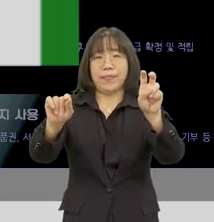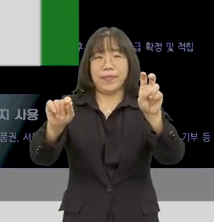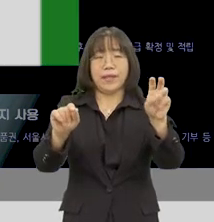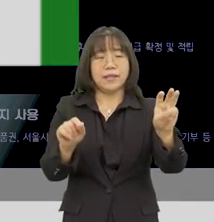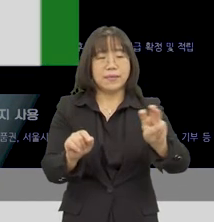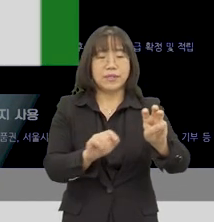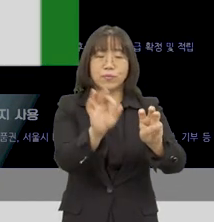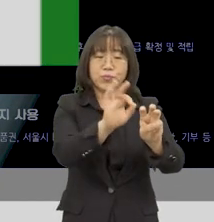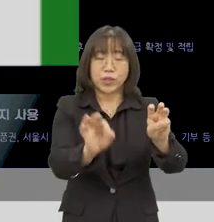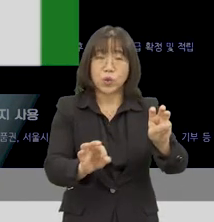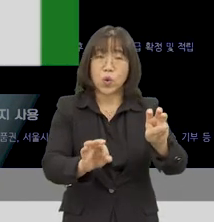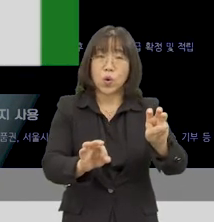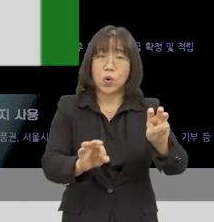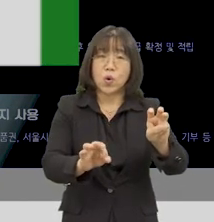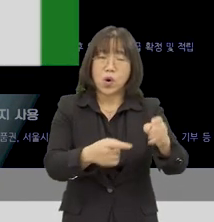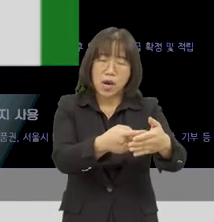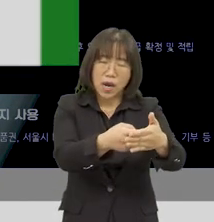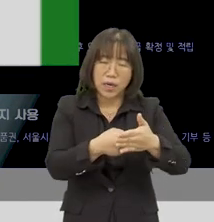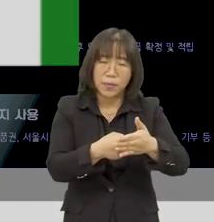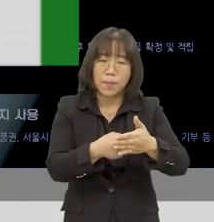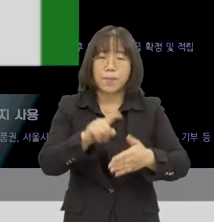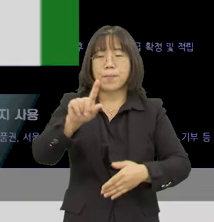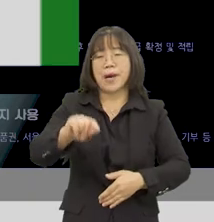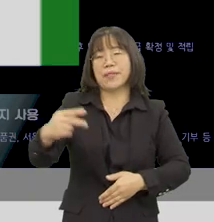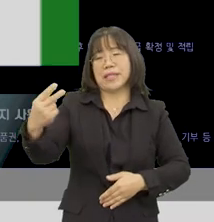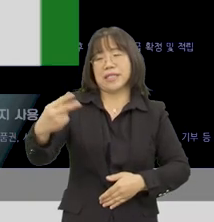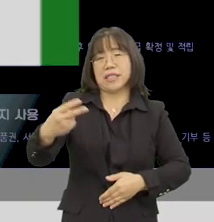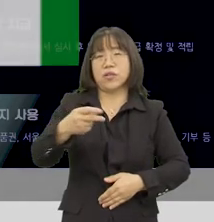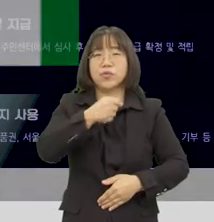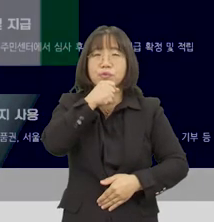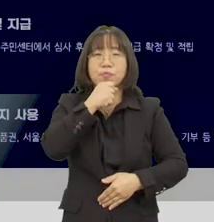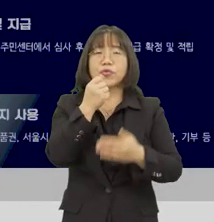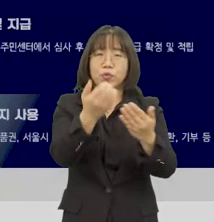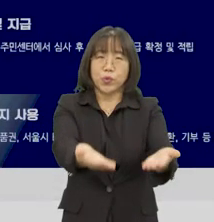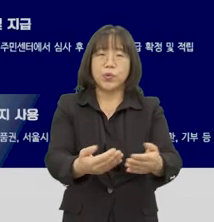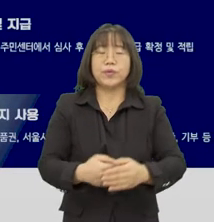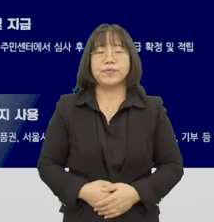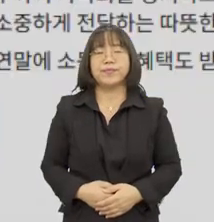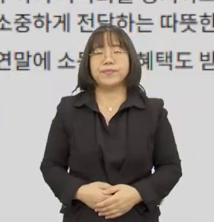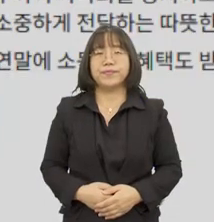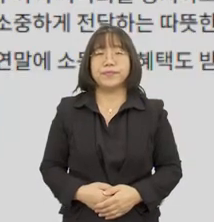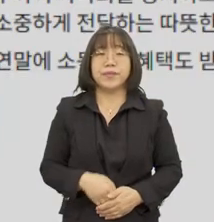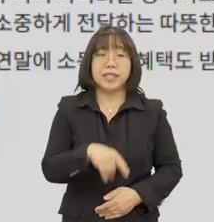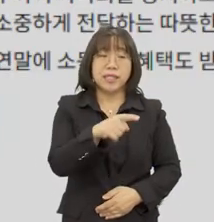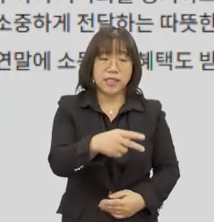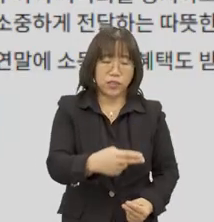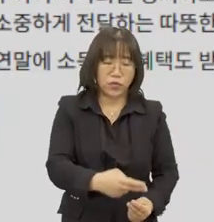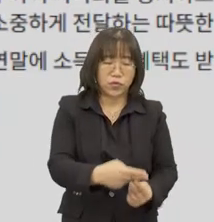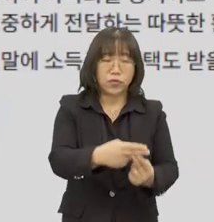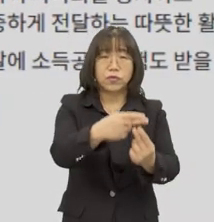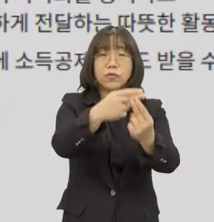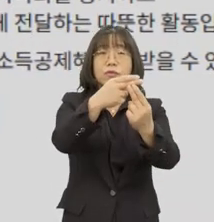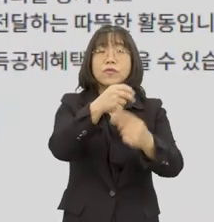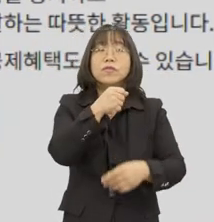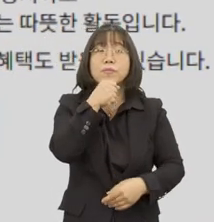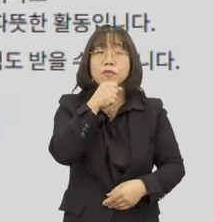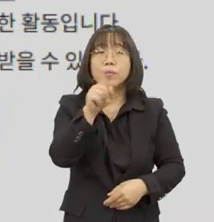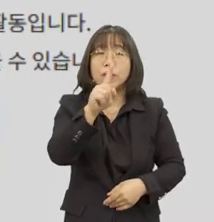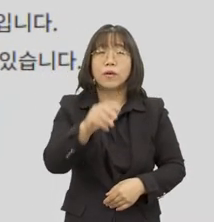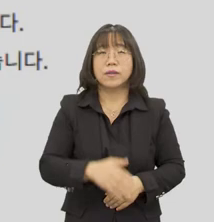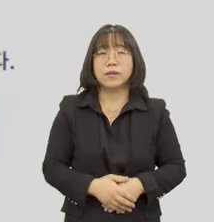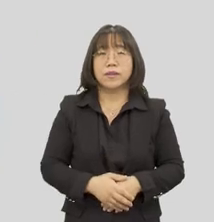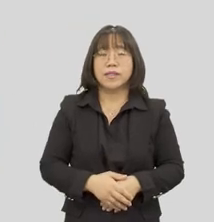마일리지, 30% 이상 절약하면 12,000 마일리지를 추가로 지급하고 있습니다.